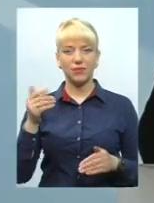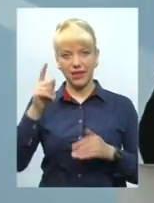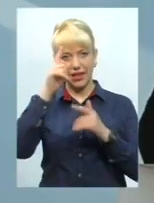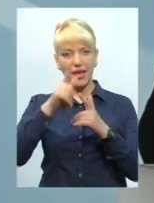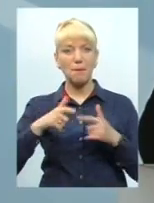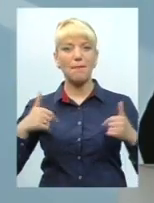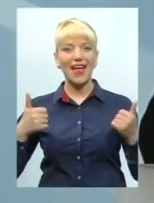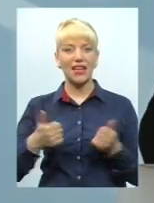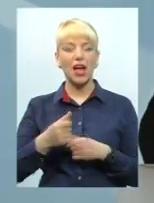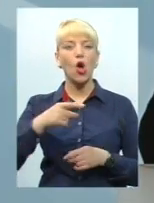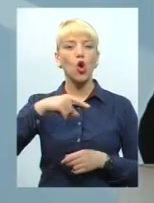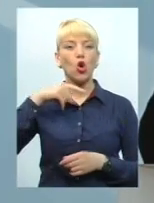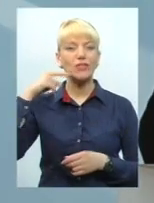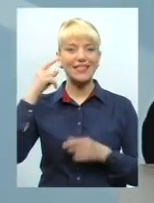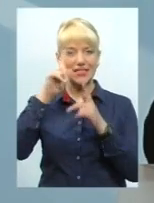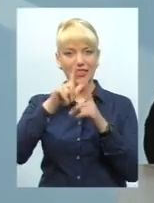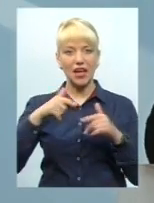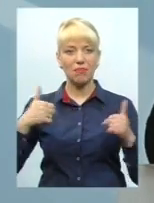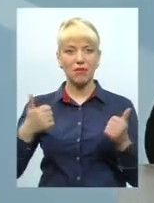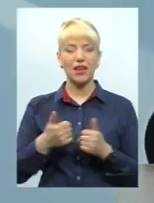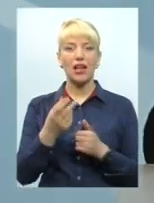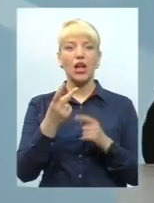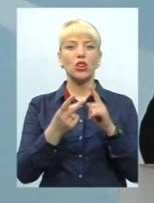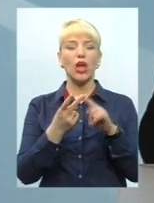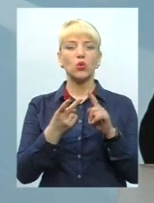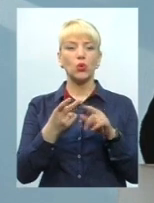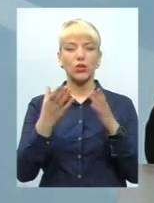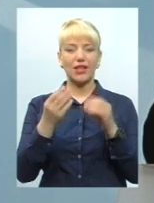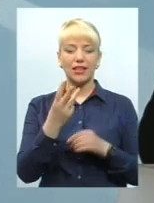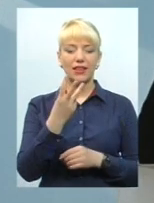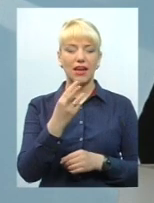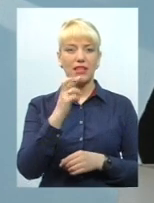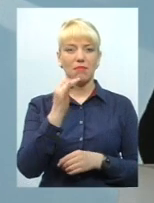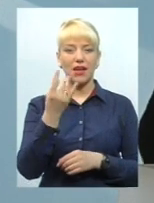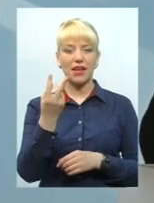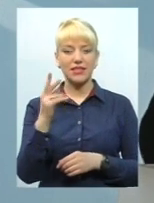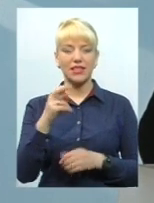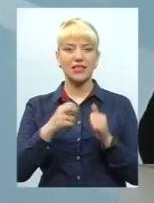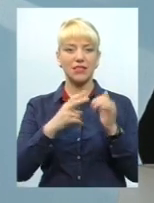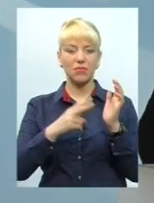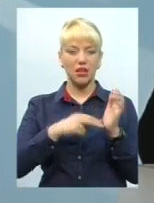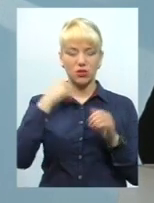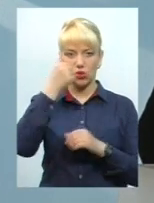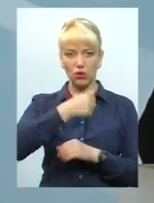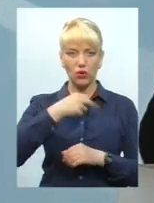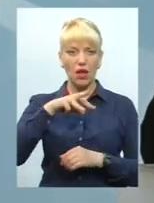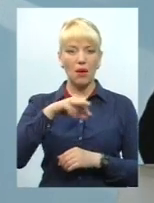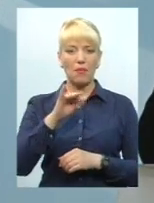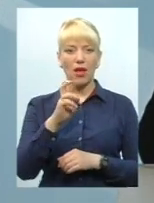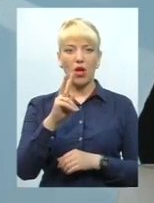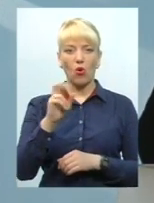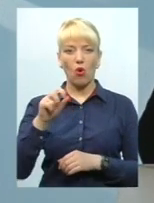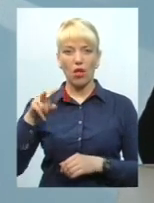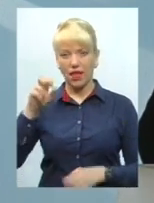імперія, російська імперія, вже на другий день, 3 березня 17-го року, Микола II зрікся трону.